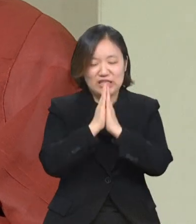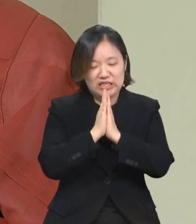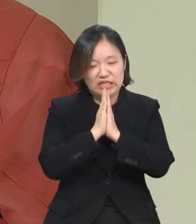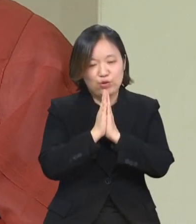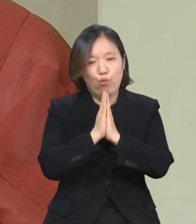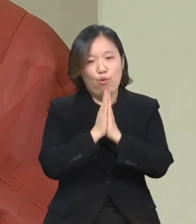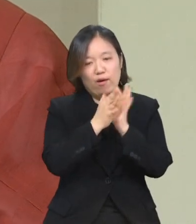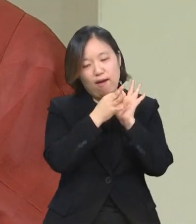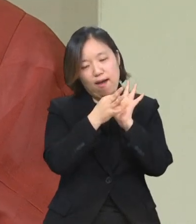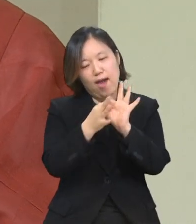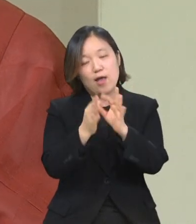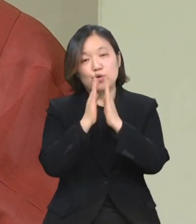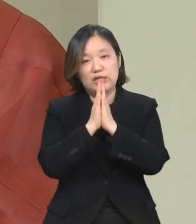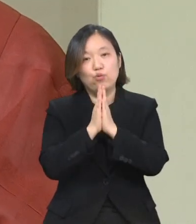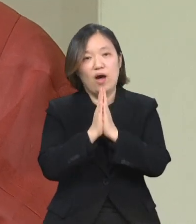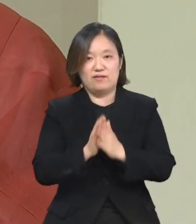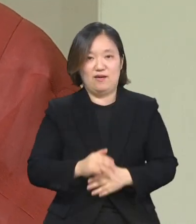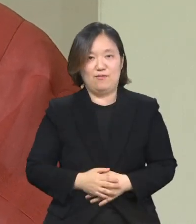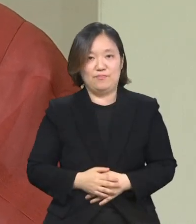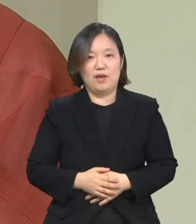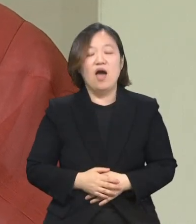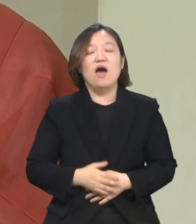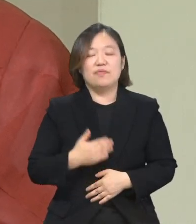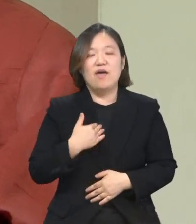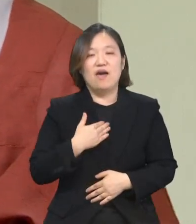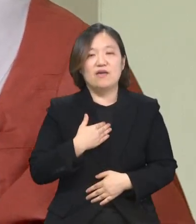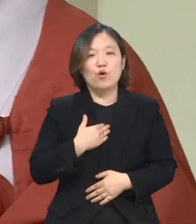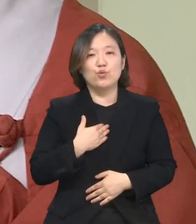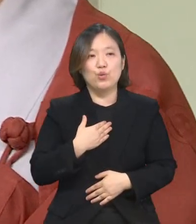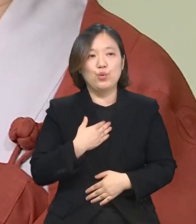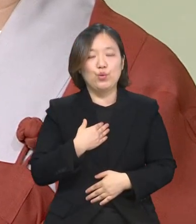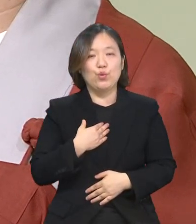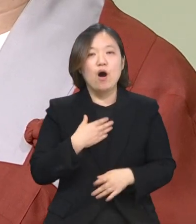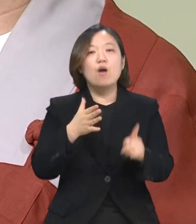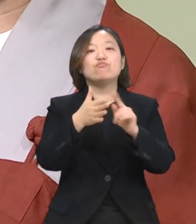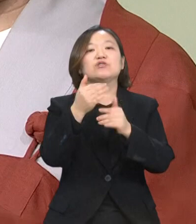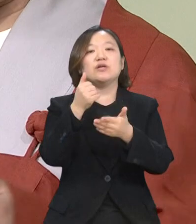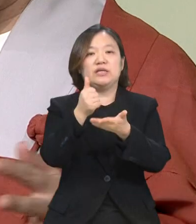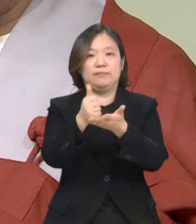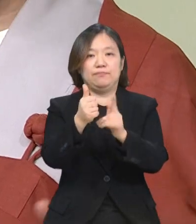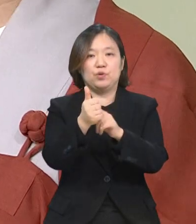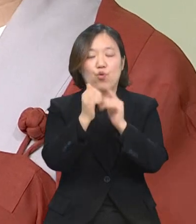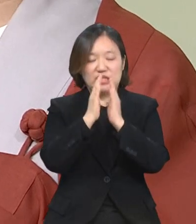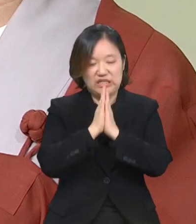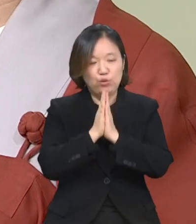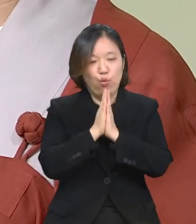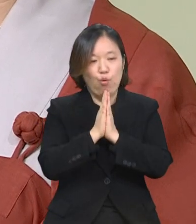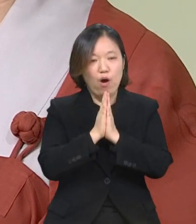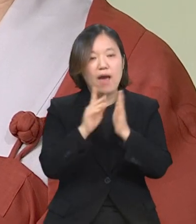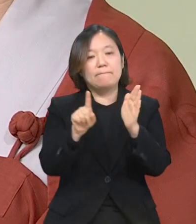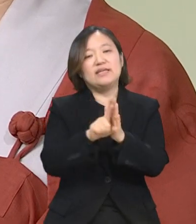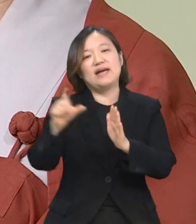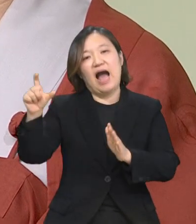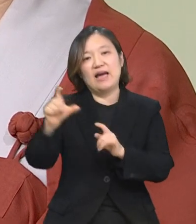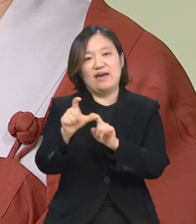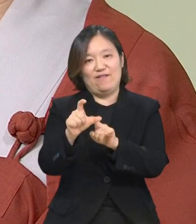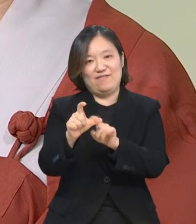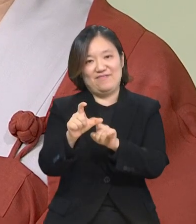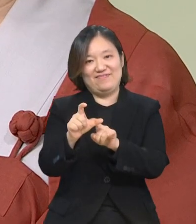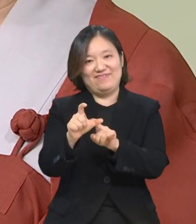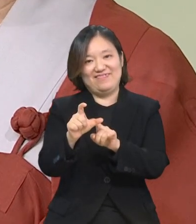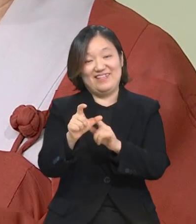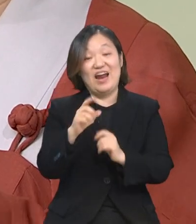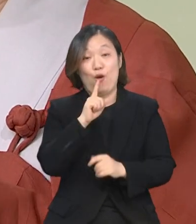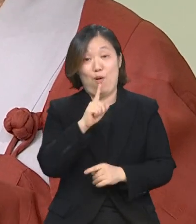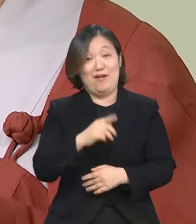부처님과 기도에 대한 확신 딱 생긴 거 같아요라는 말씀을 하시더라구요 그래서 제가 크게 칭찬을 드렸습니다